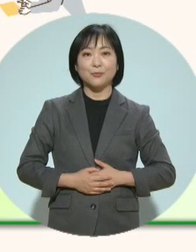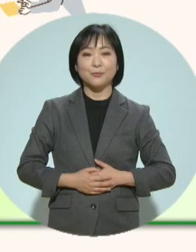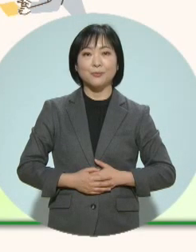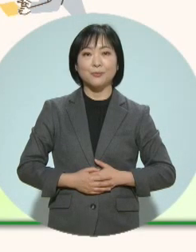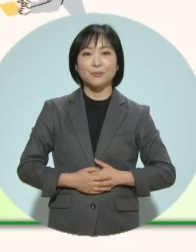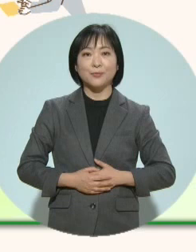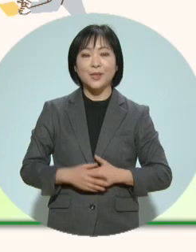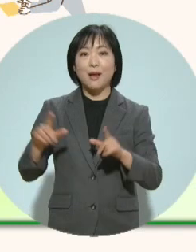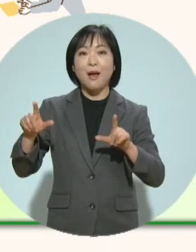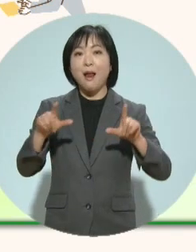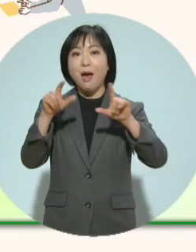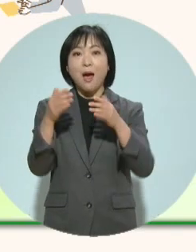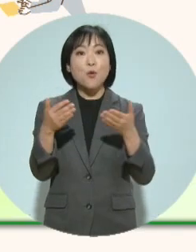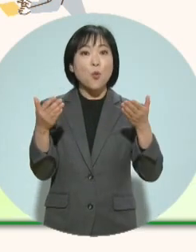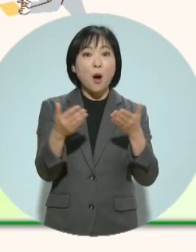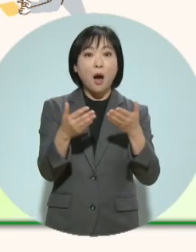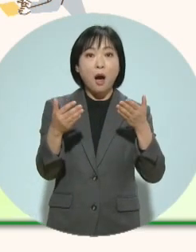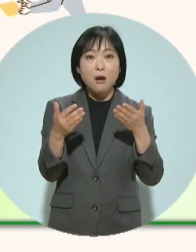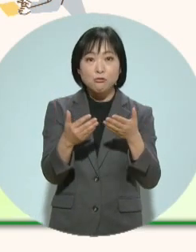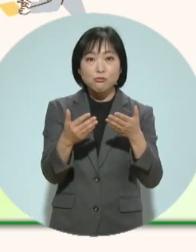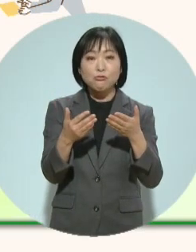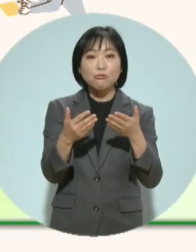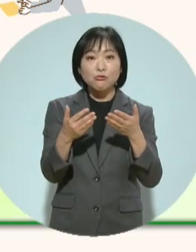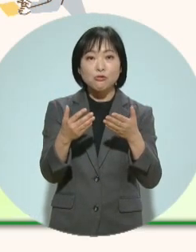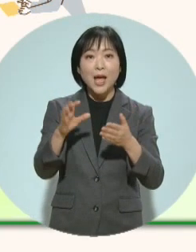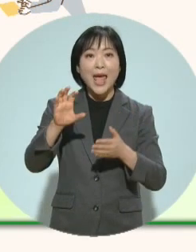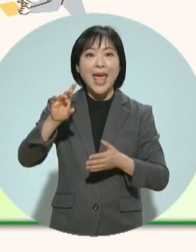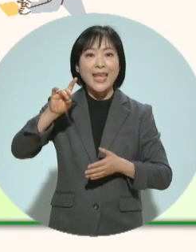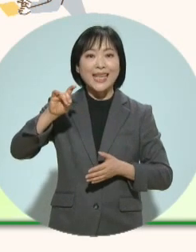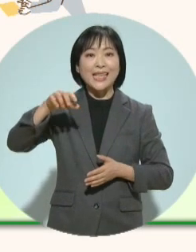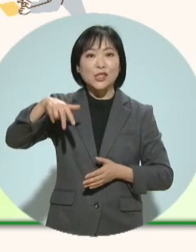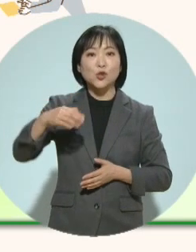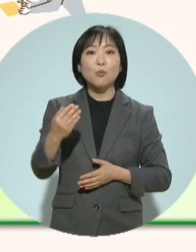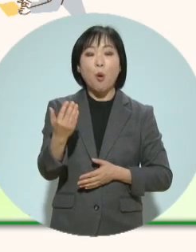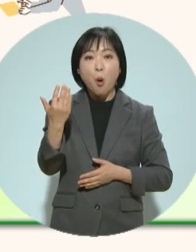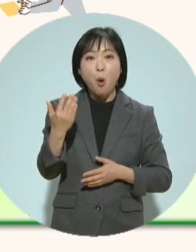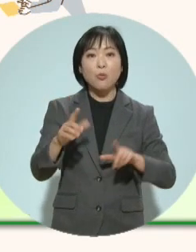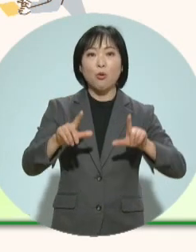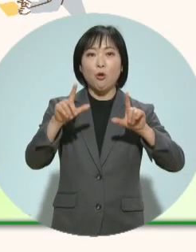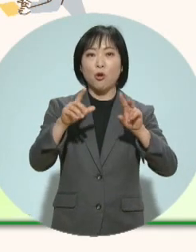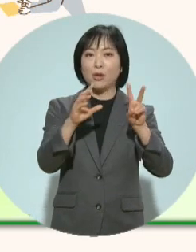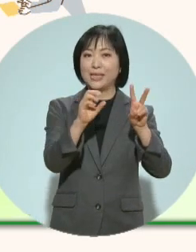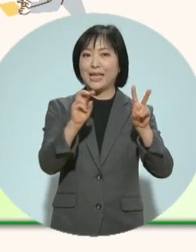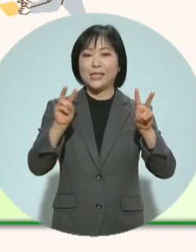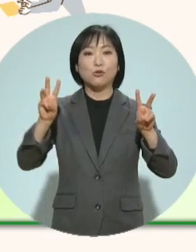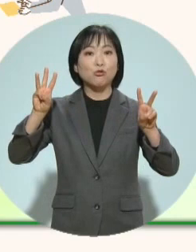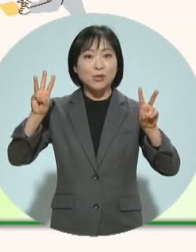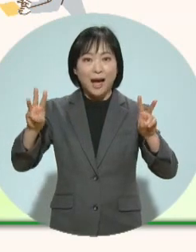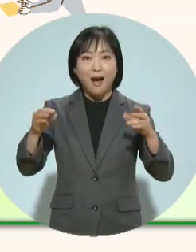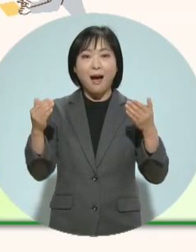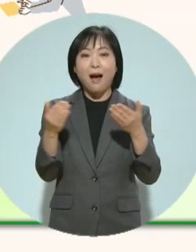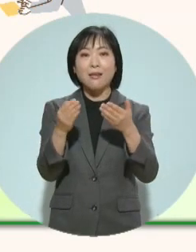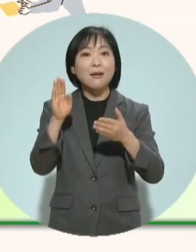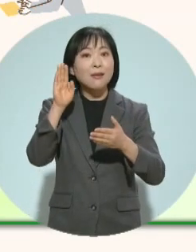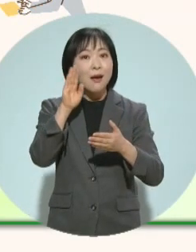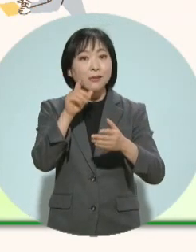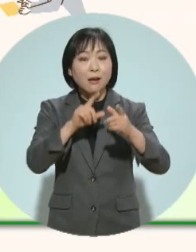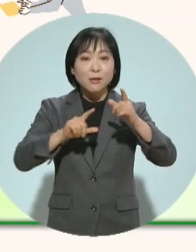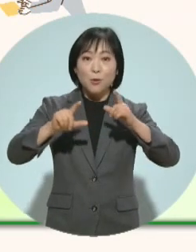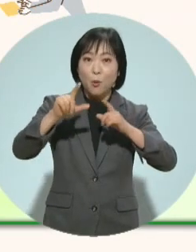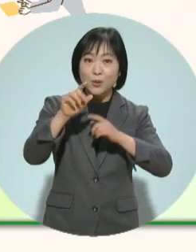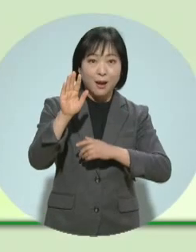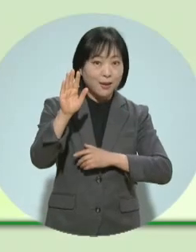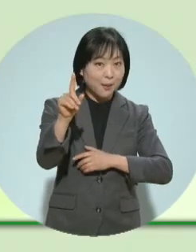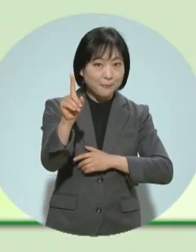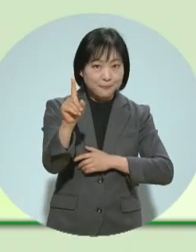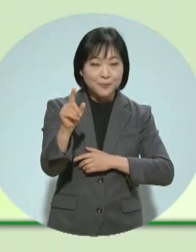ライフワークバランスエキスポ東京2023働きやすさのその先へは、来月7